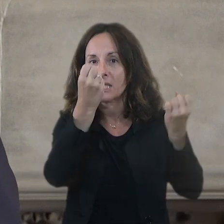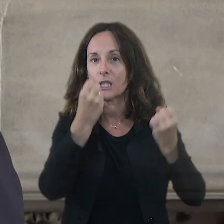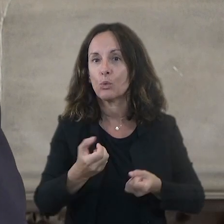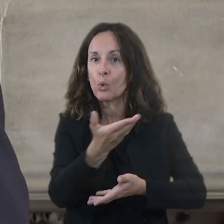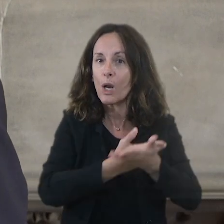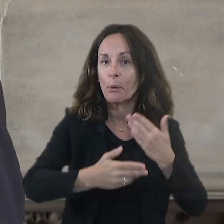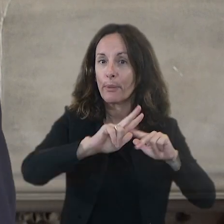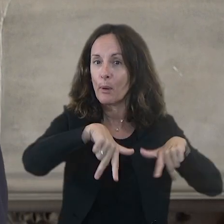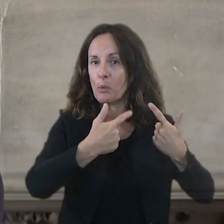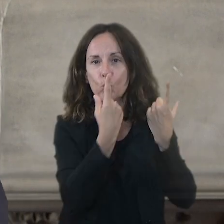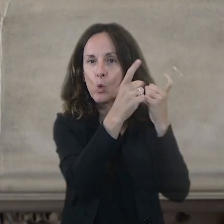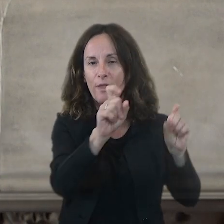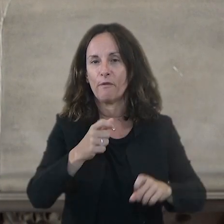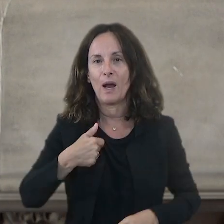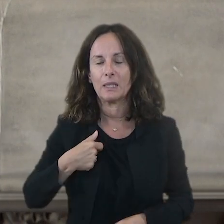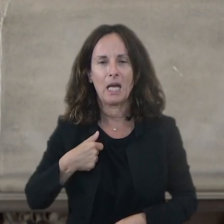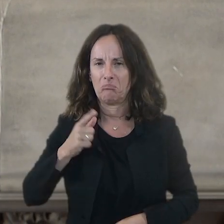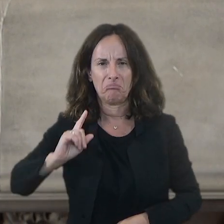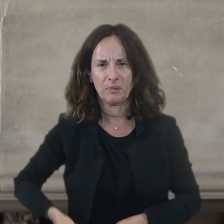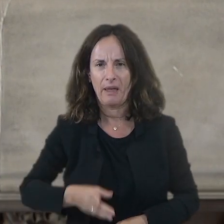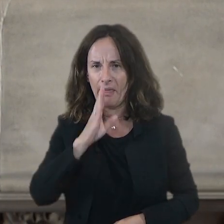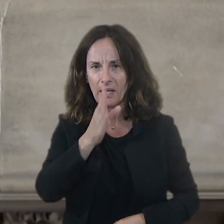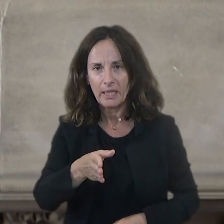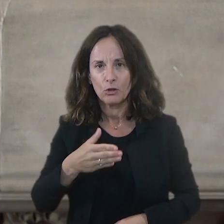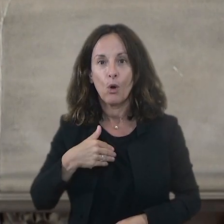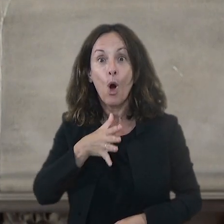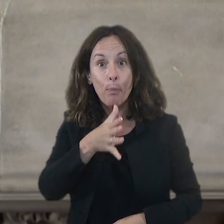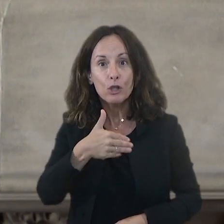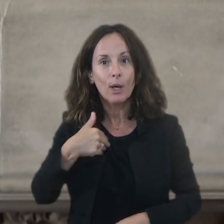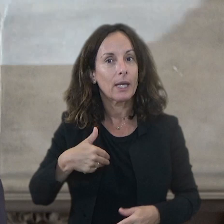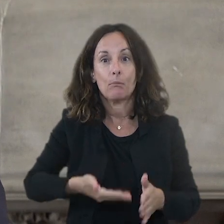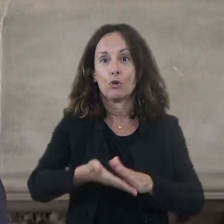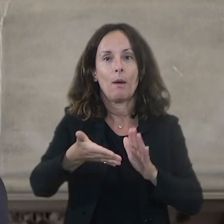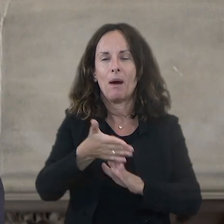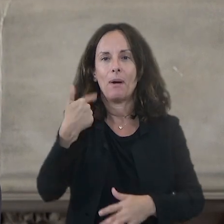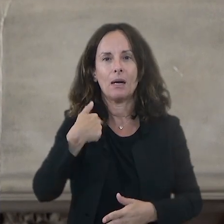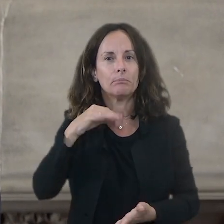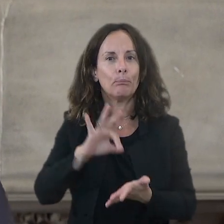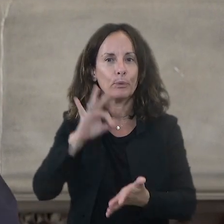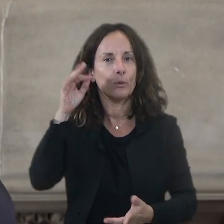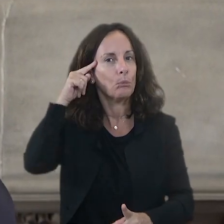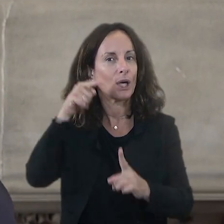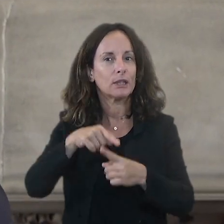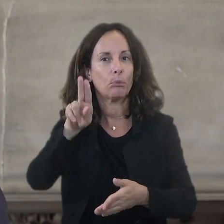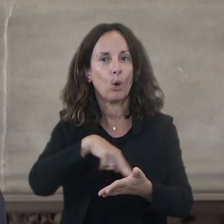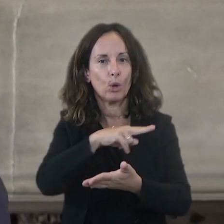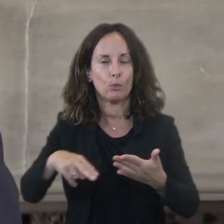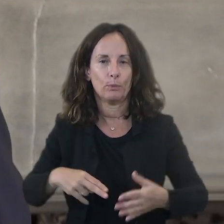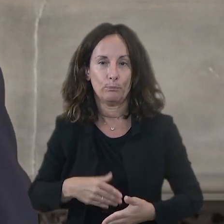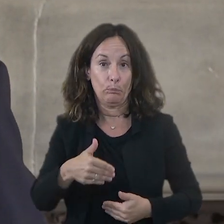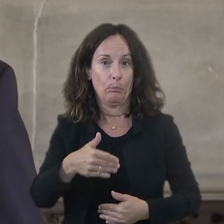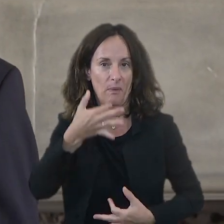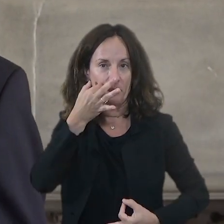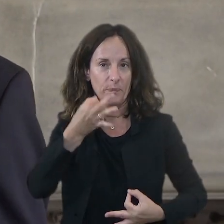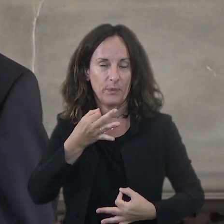d'altres institucions i per aquest motiu volem fer feina de manera ràpida, eficient i eficaç perquè l'eliminació sigui una